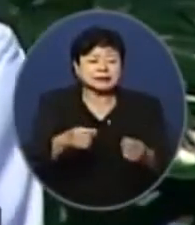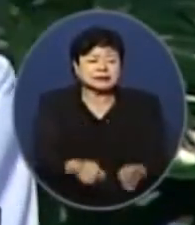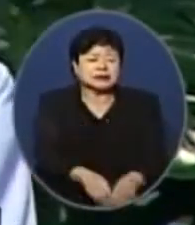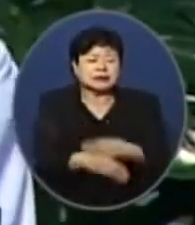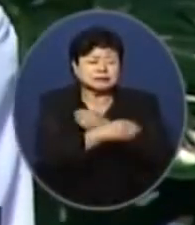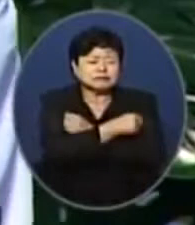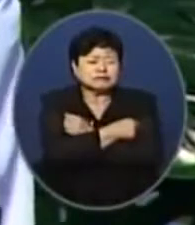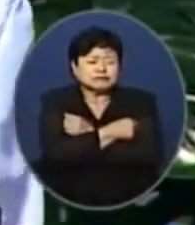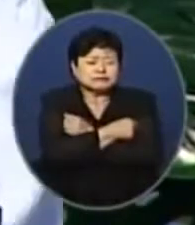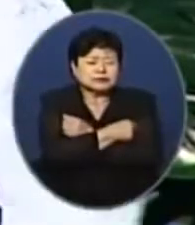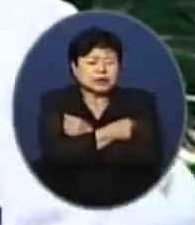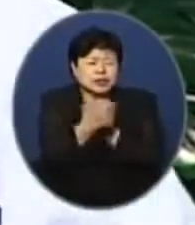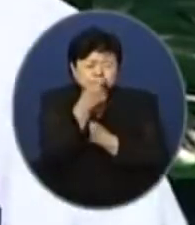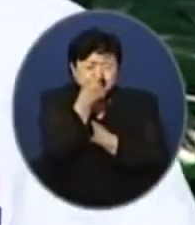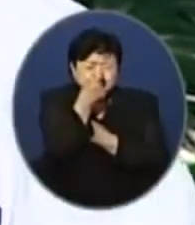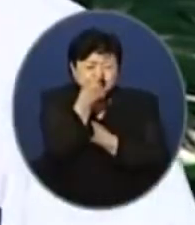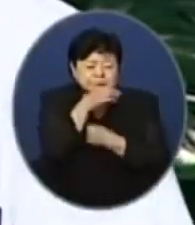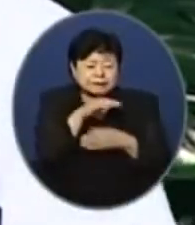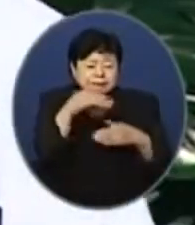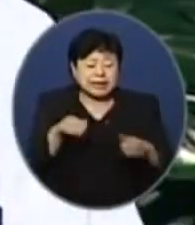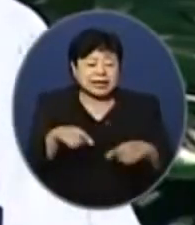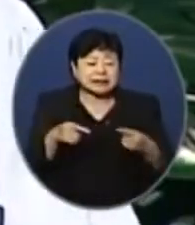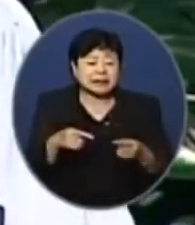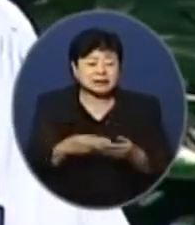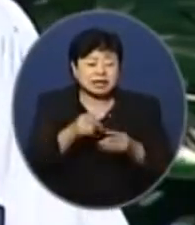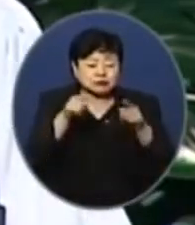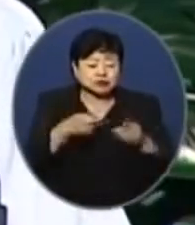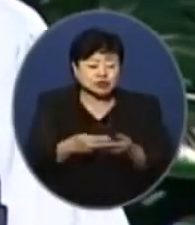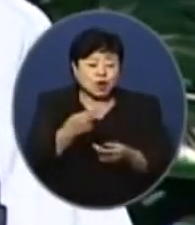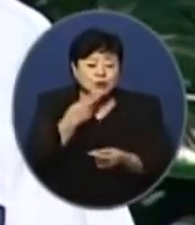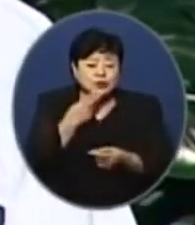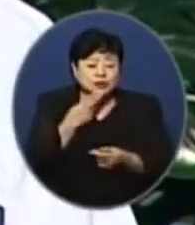못하게 조그만 방에 들어가서 창문도 통풍도 없는 곳에서 6개월을 지납니다.